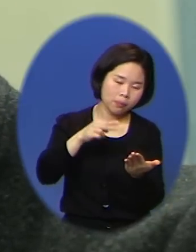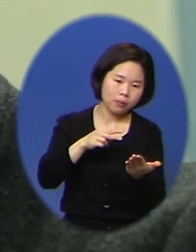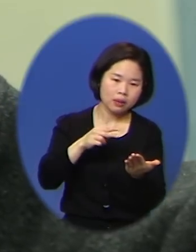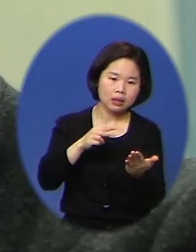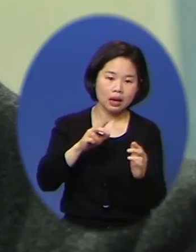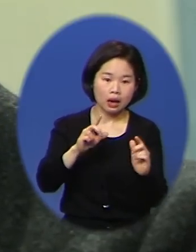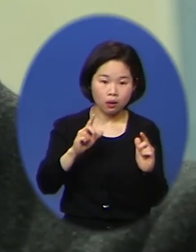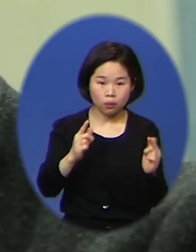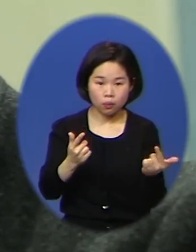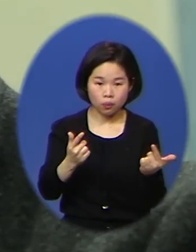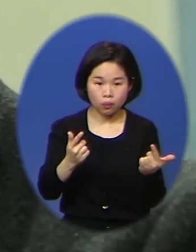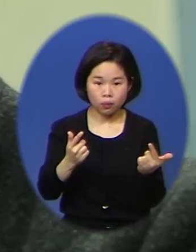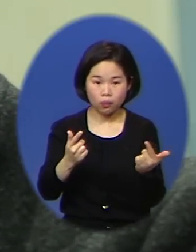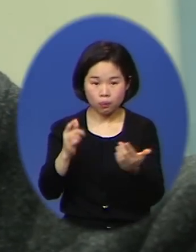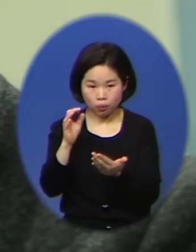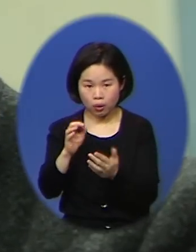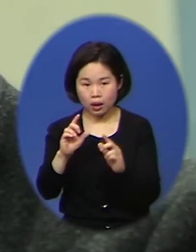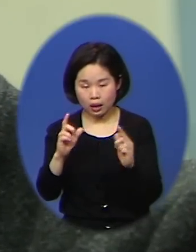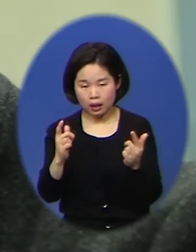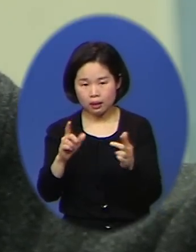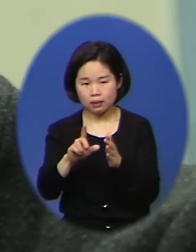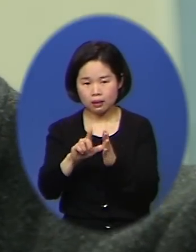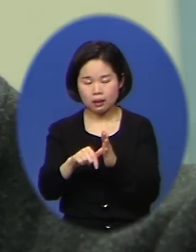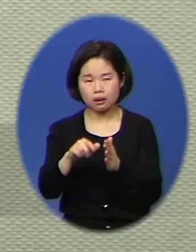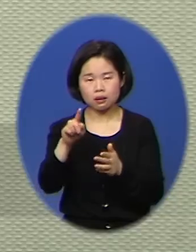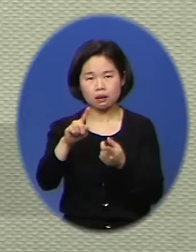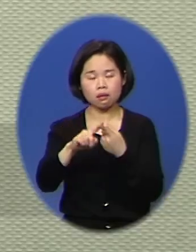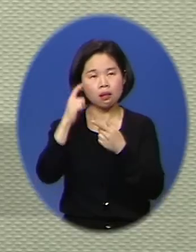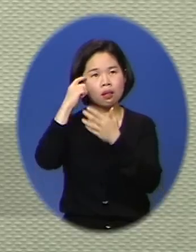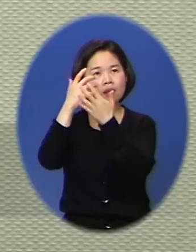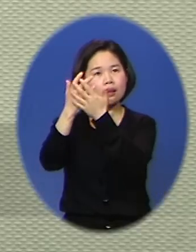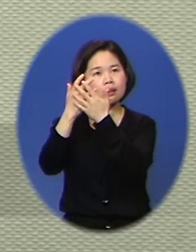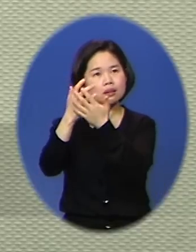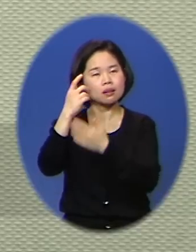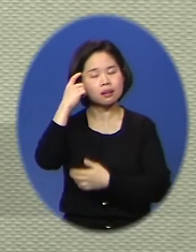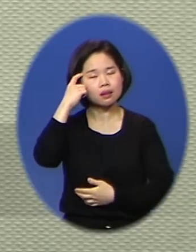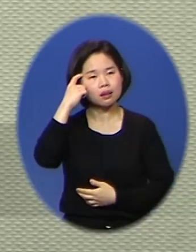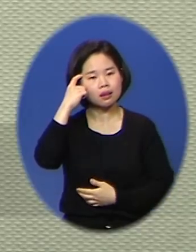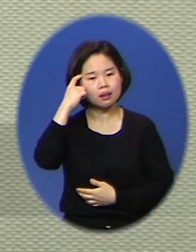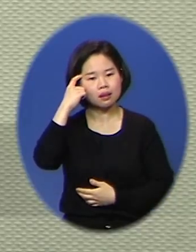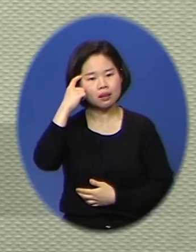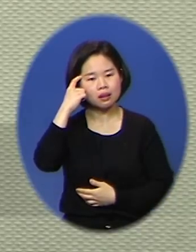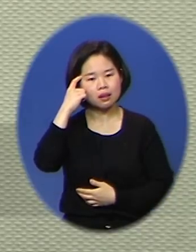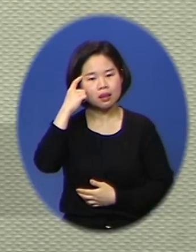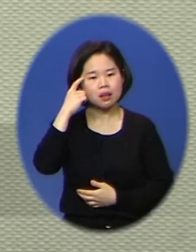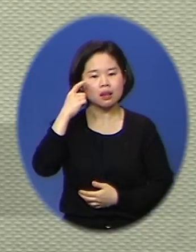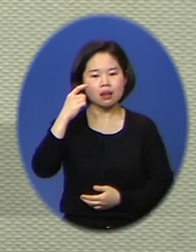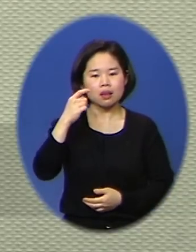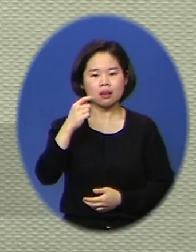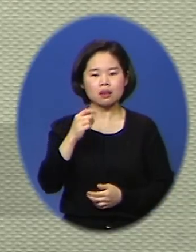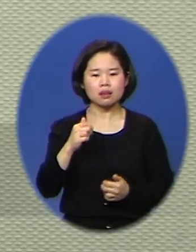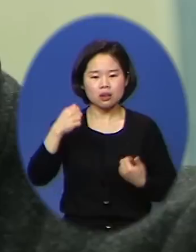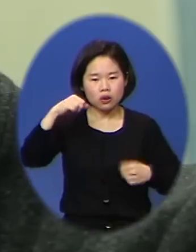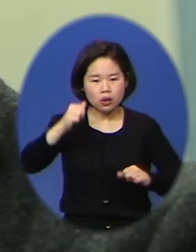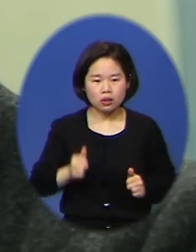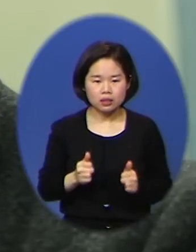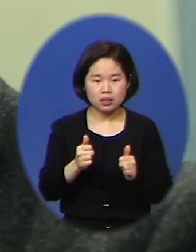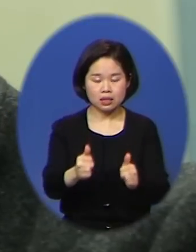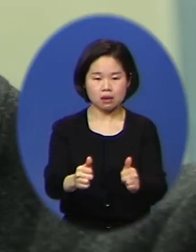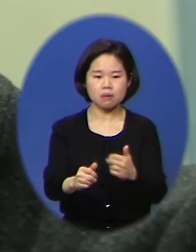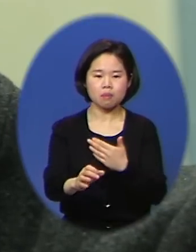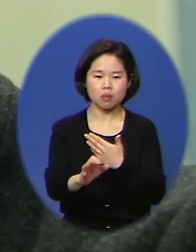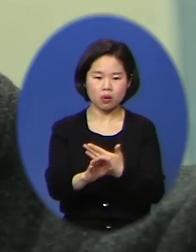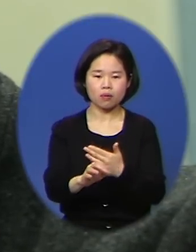대사 보고 안 볼 때 그 생각이 나는 거예요. 연기를 한다면 요즘도